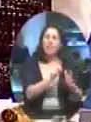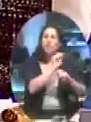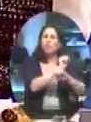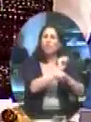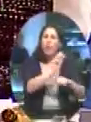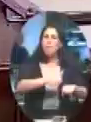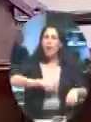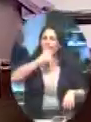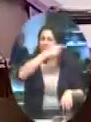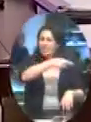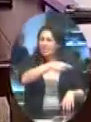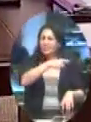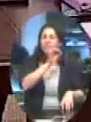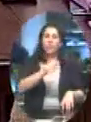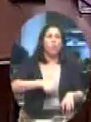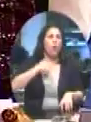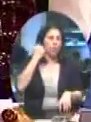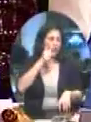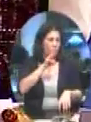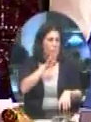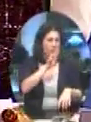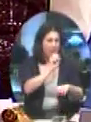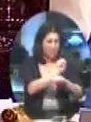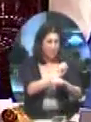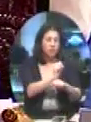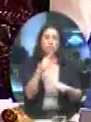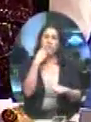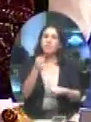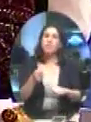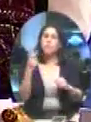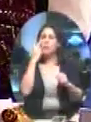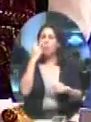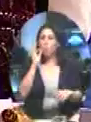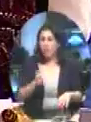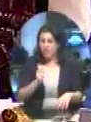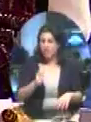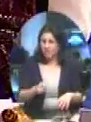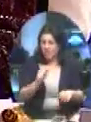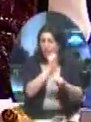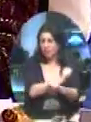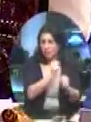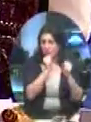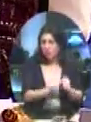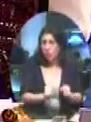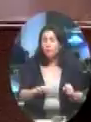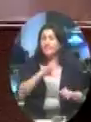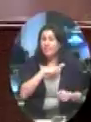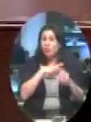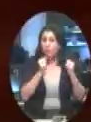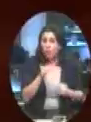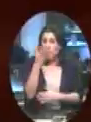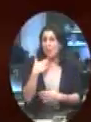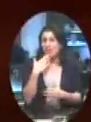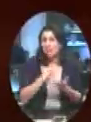שאומר חוות הדעת של ראש השבס, שמדברת על כך שביקורים של חברי כנסת אצל אסירים ביטחוניים זה סיכון ביטחוני למדינת